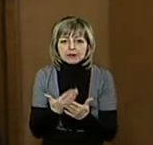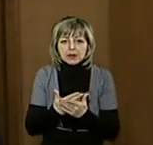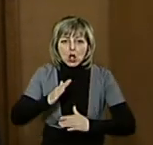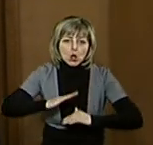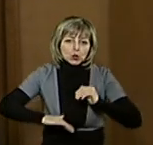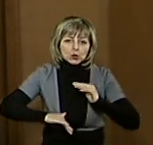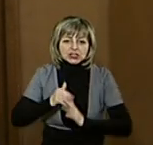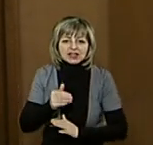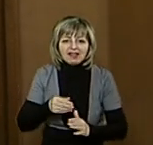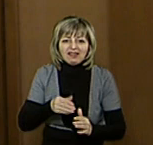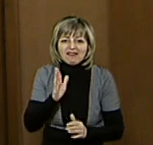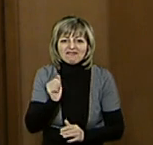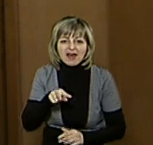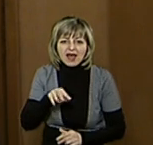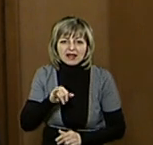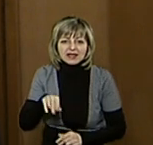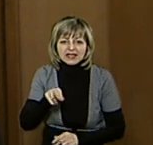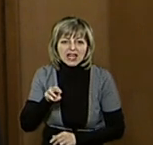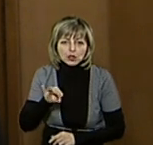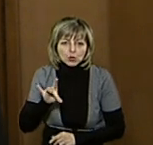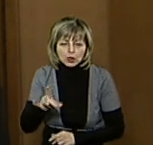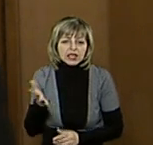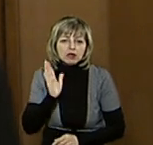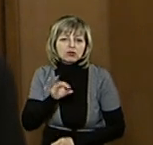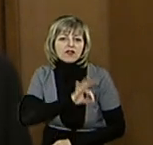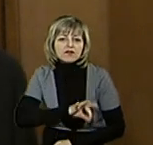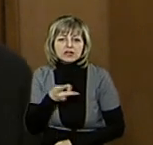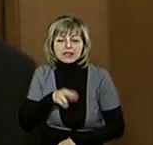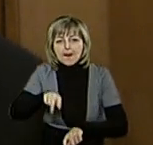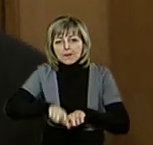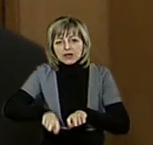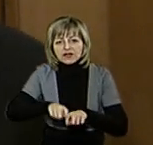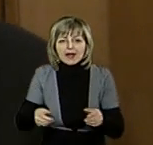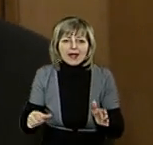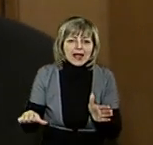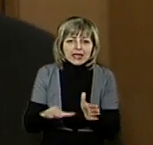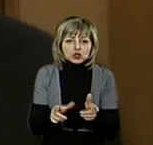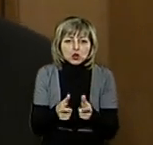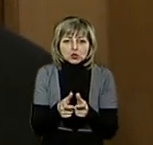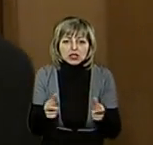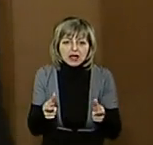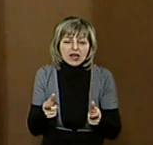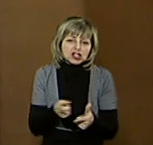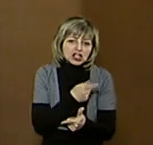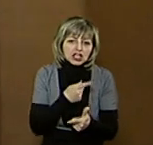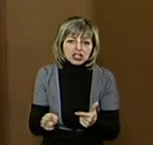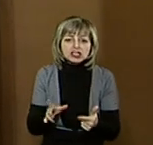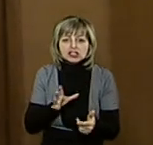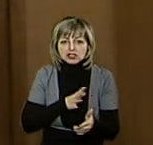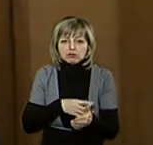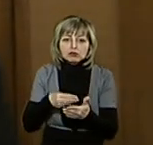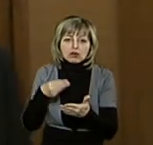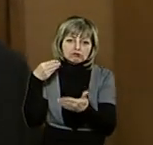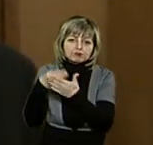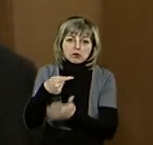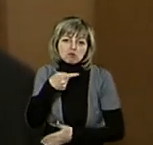ручного валідатора, який буде використовуватись для перевірки електронної картки, чи пройшло щитування